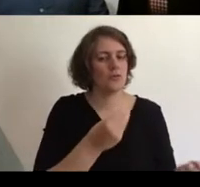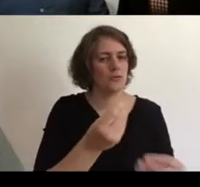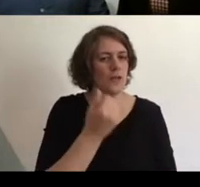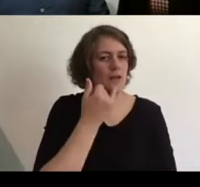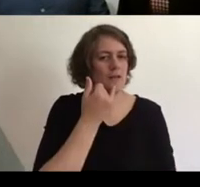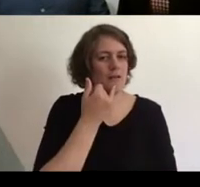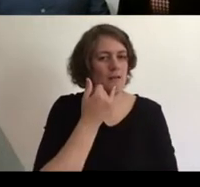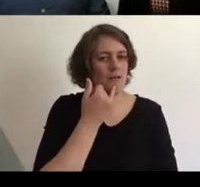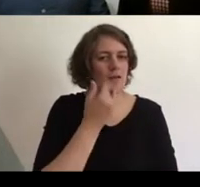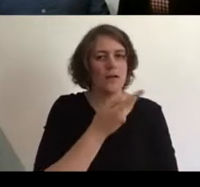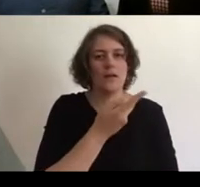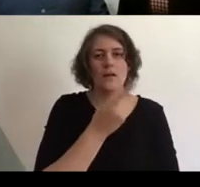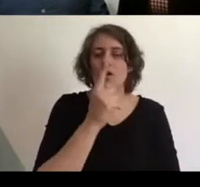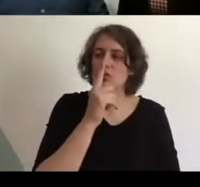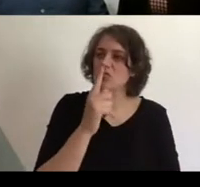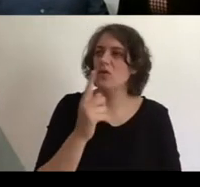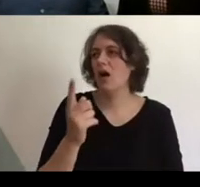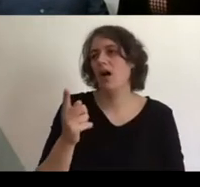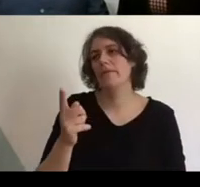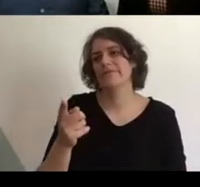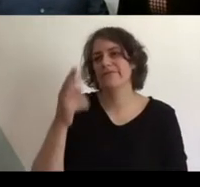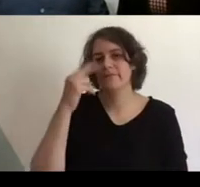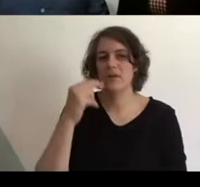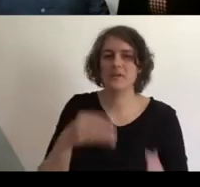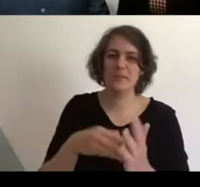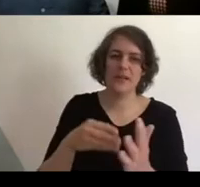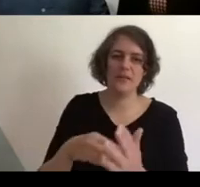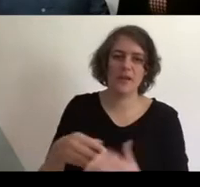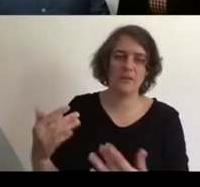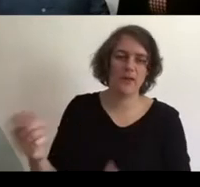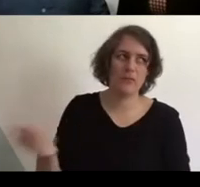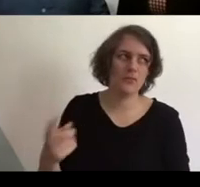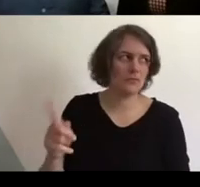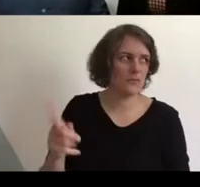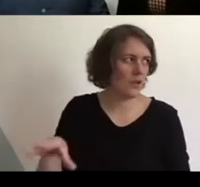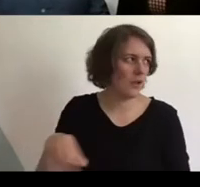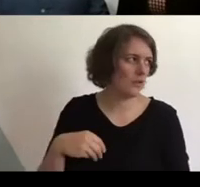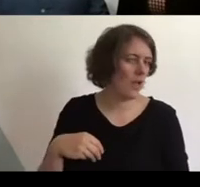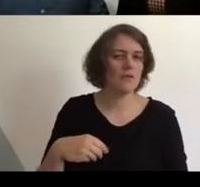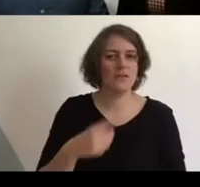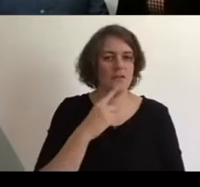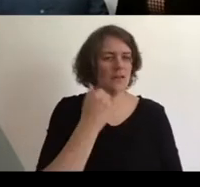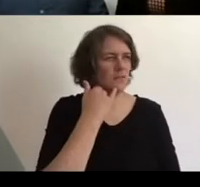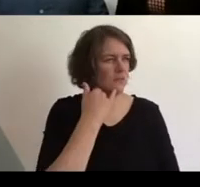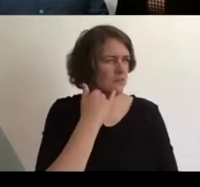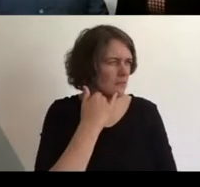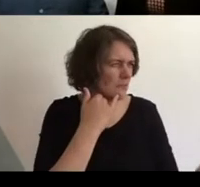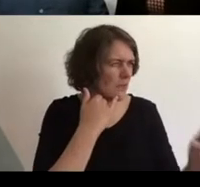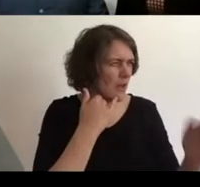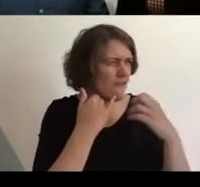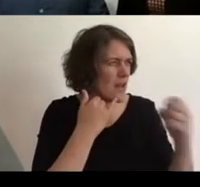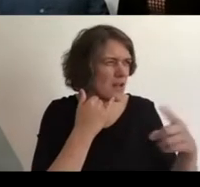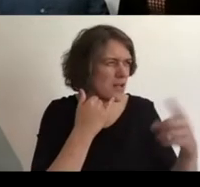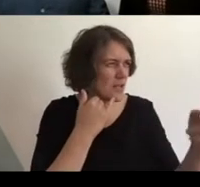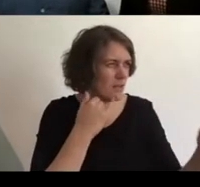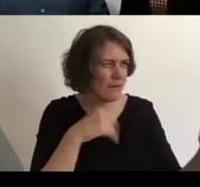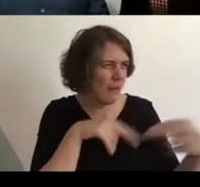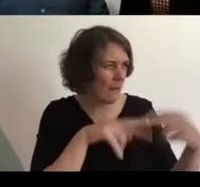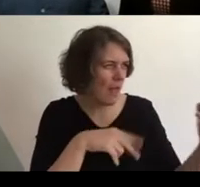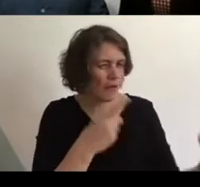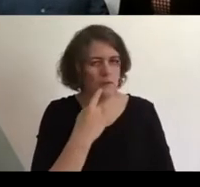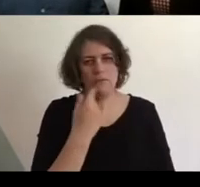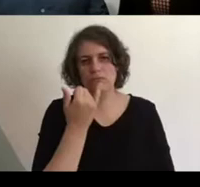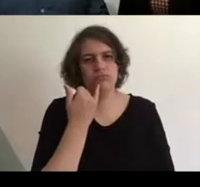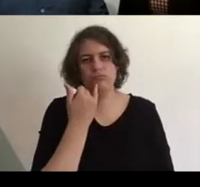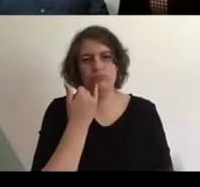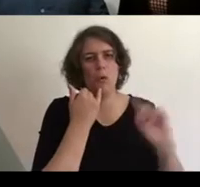nur einladen, weil sie mich einladen müssen, und habe das dann teilweise dann direkt abgeblockt, weil das natürlich auch wenig Sinn macht, ein Gespräch zu führen,